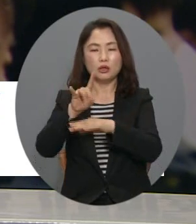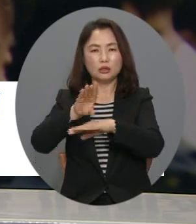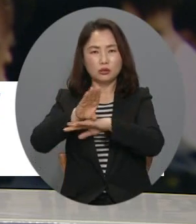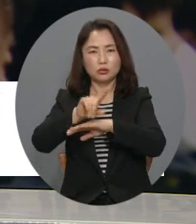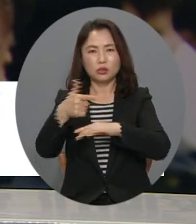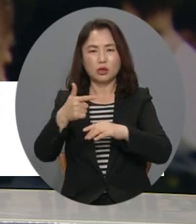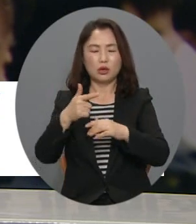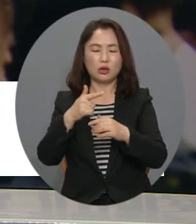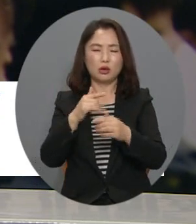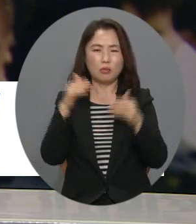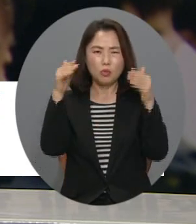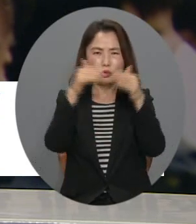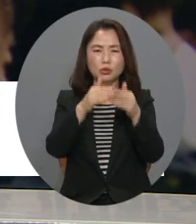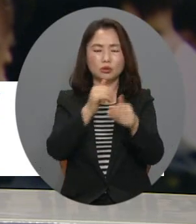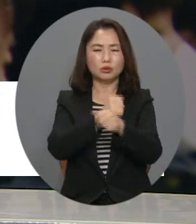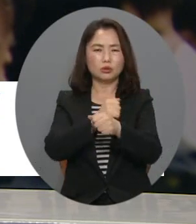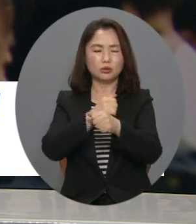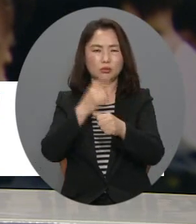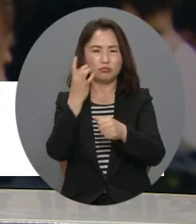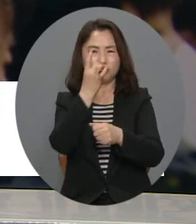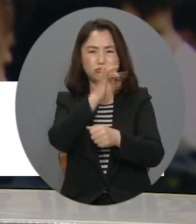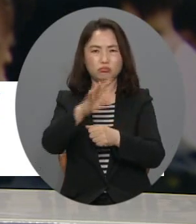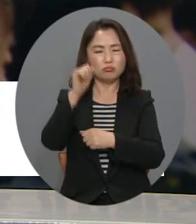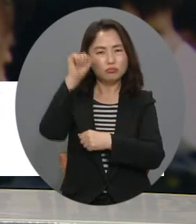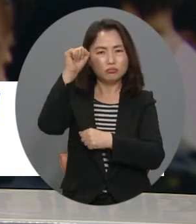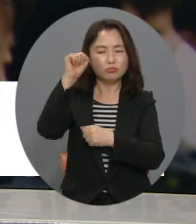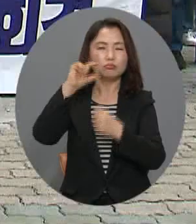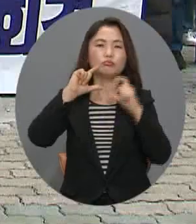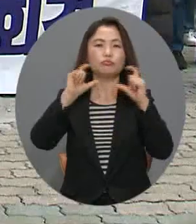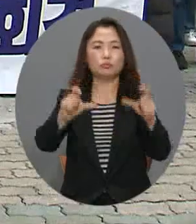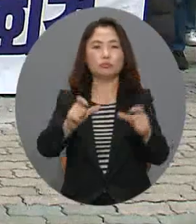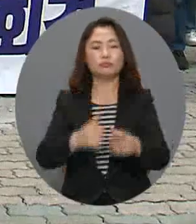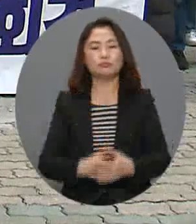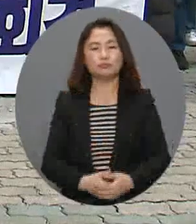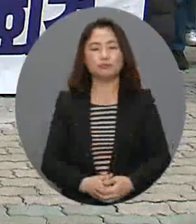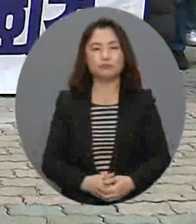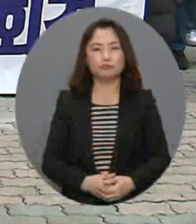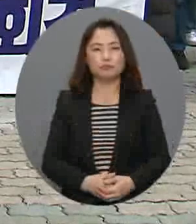투쟁을 결의했습니다. 이상원 기자가 보도합니다.